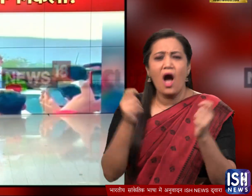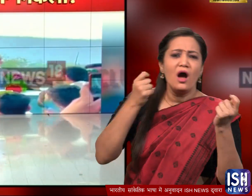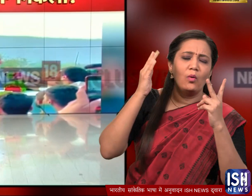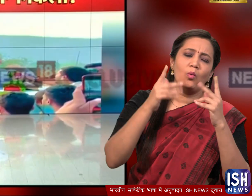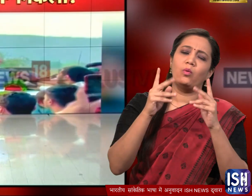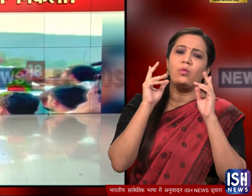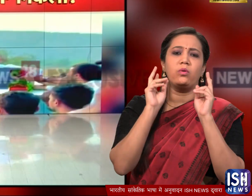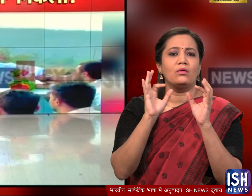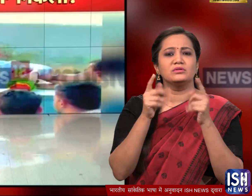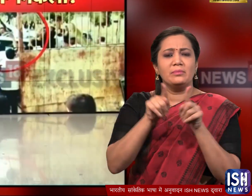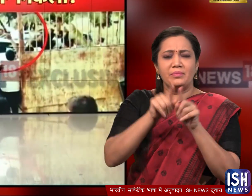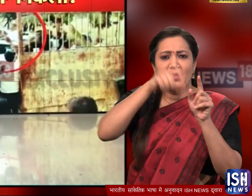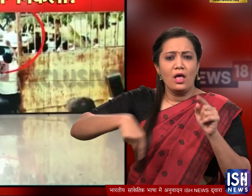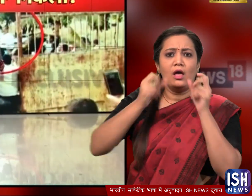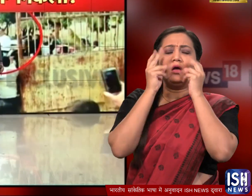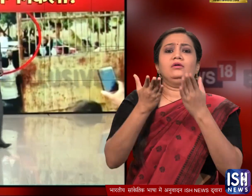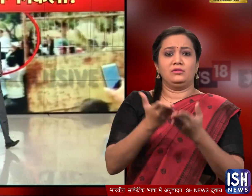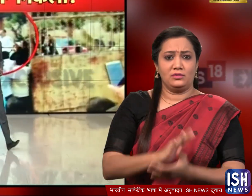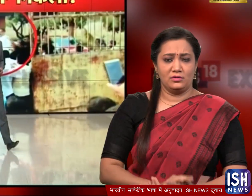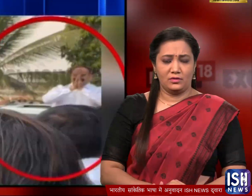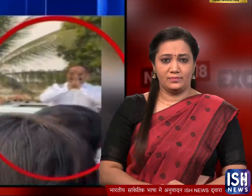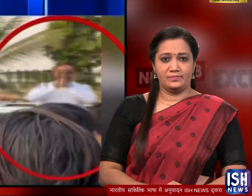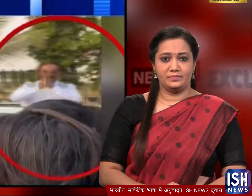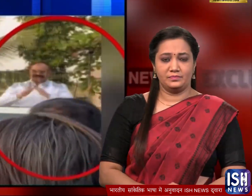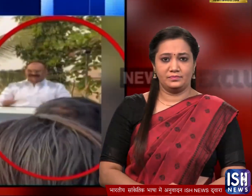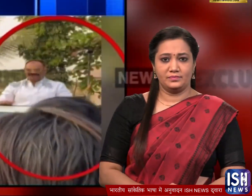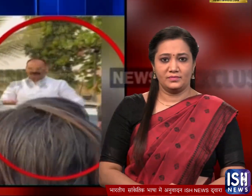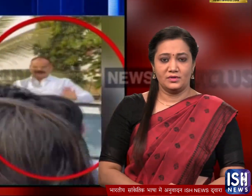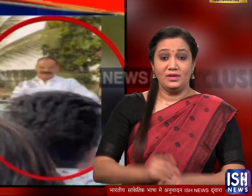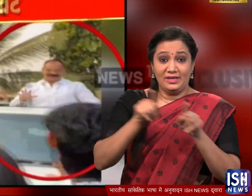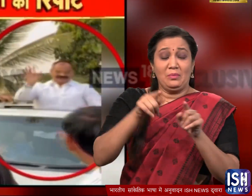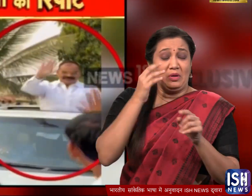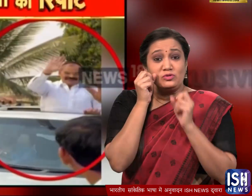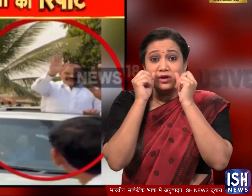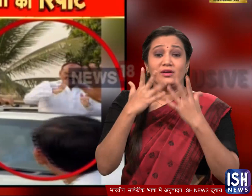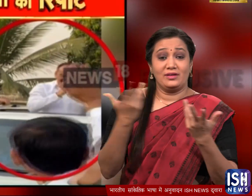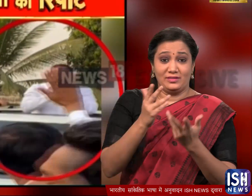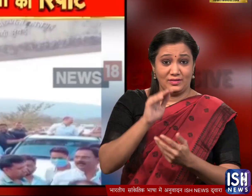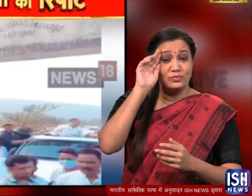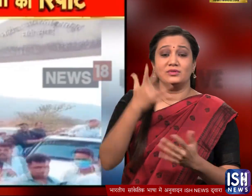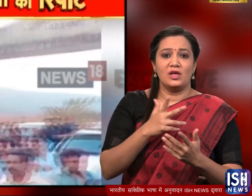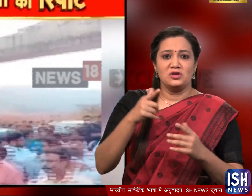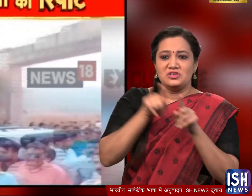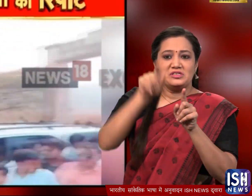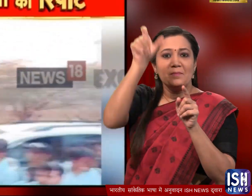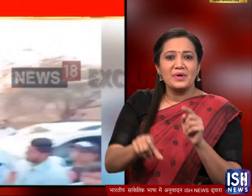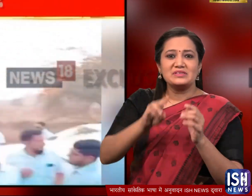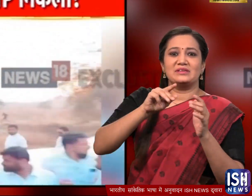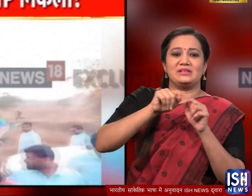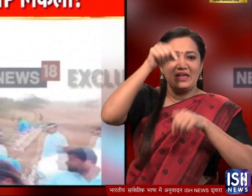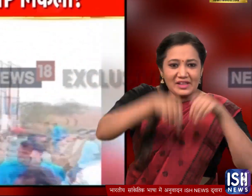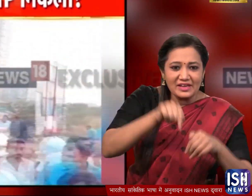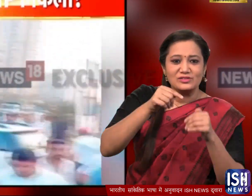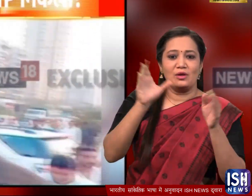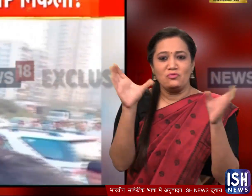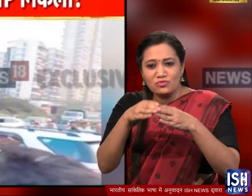और हंगामा ऐसा कि देखने वालों को होश उड़ जाए। और सबसे हैरान करने वाली बात यह कि ऐसा रुबाब किसी